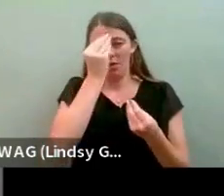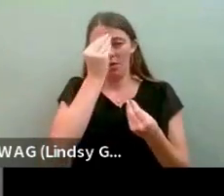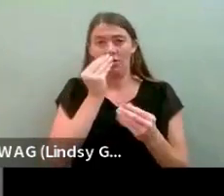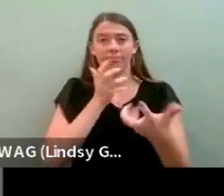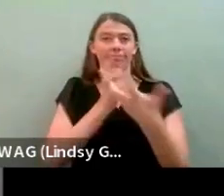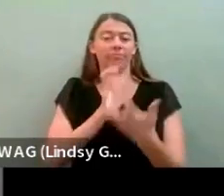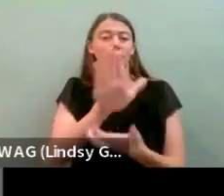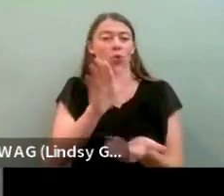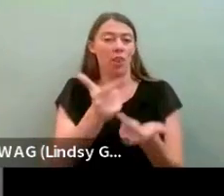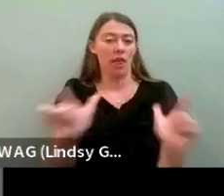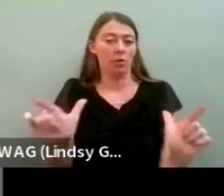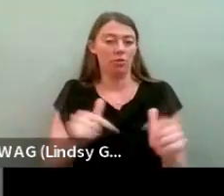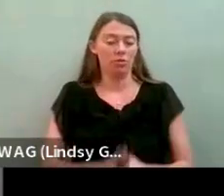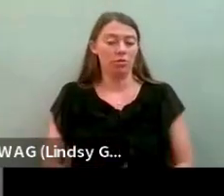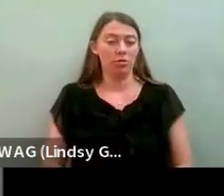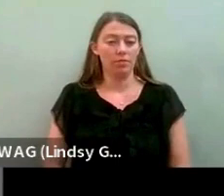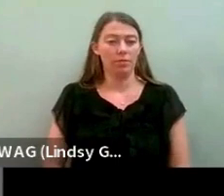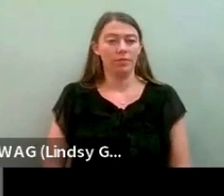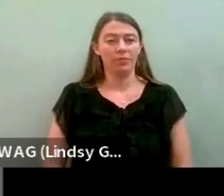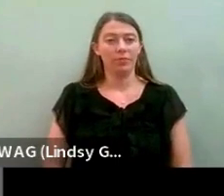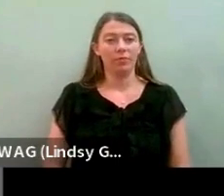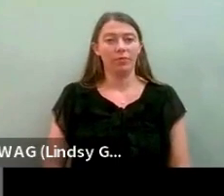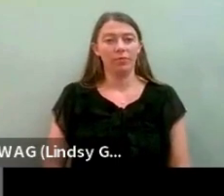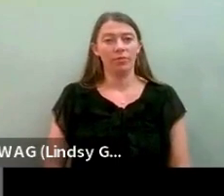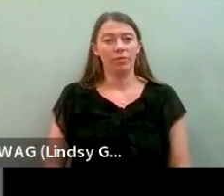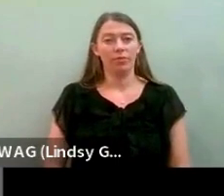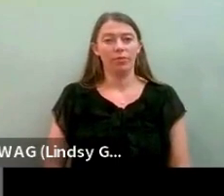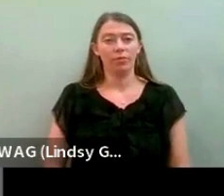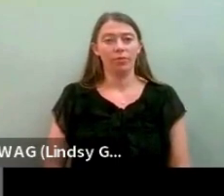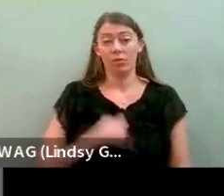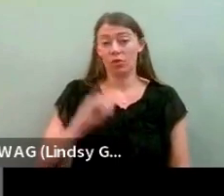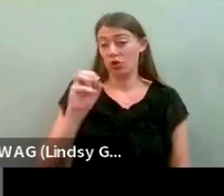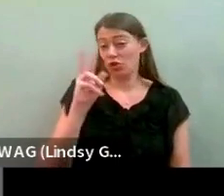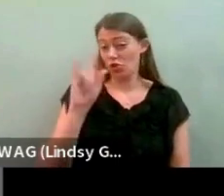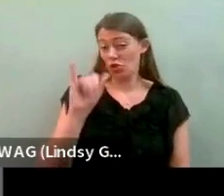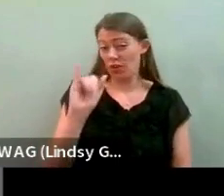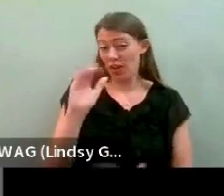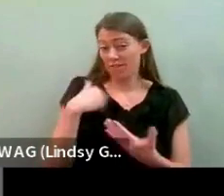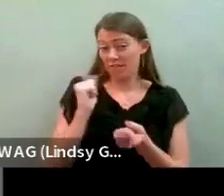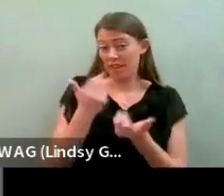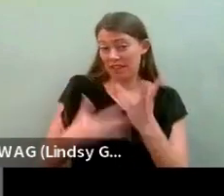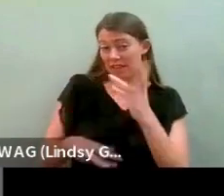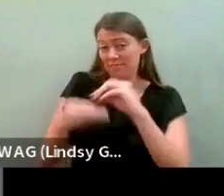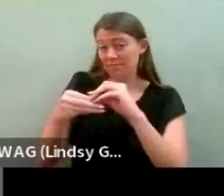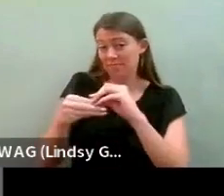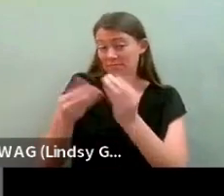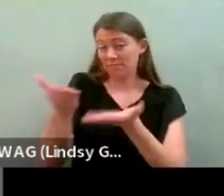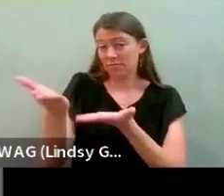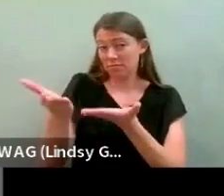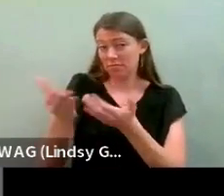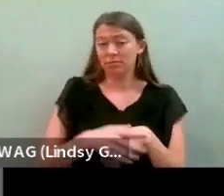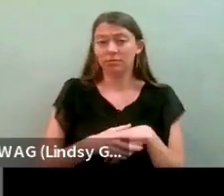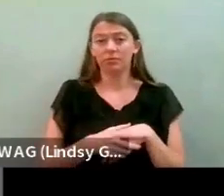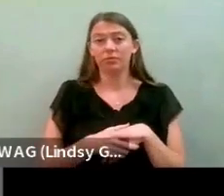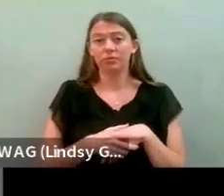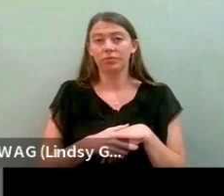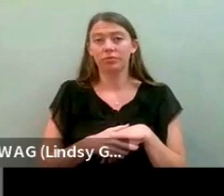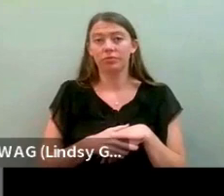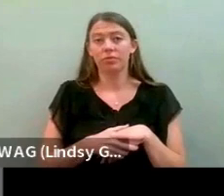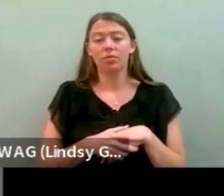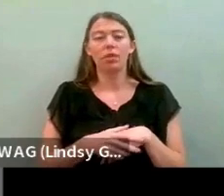是美国政府资助的机构都应该提供相对应的服